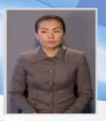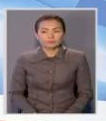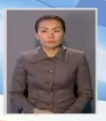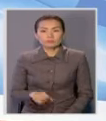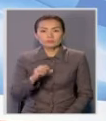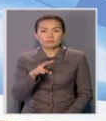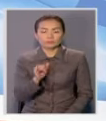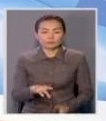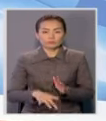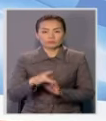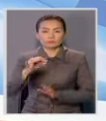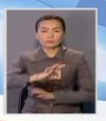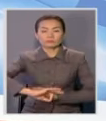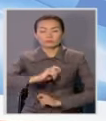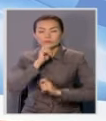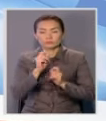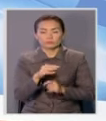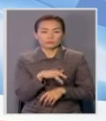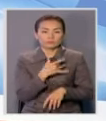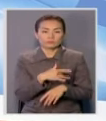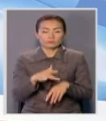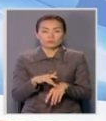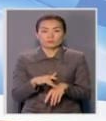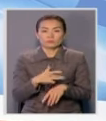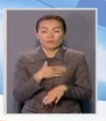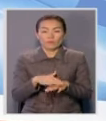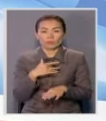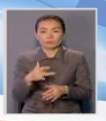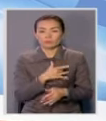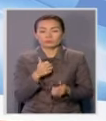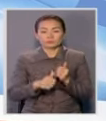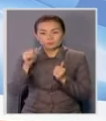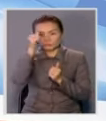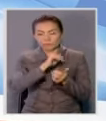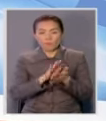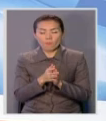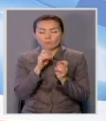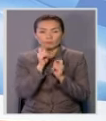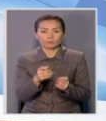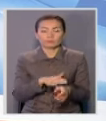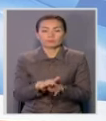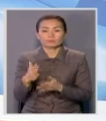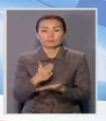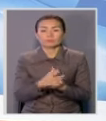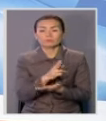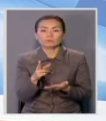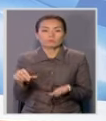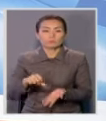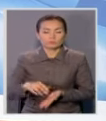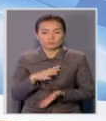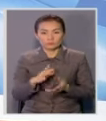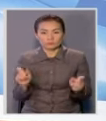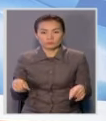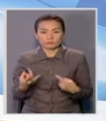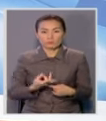в Атырау определены лауреаты премии жома арджирек на традиционном ежегодном мероприятии награды получили те кто участвовал